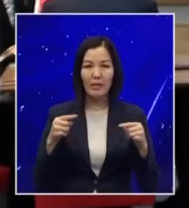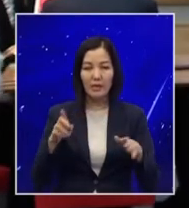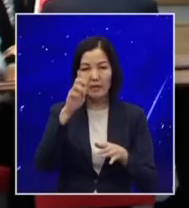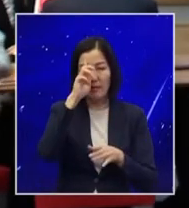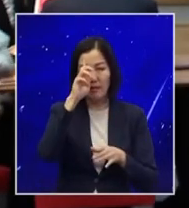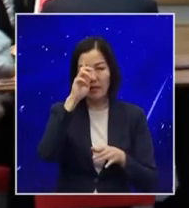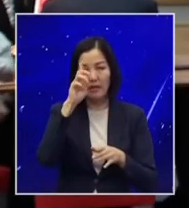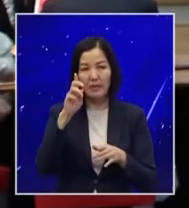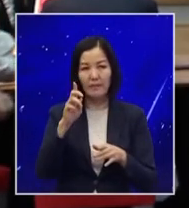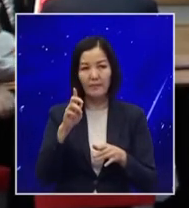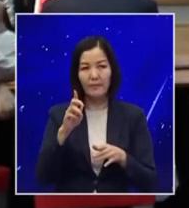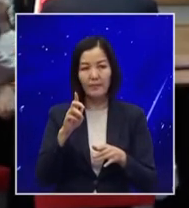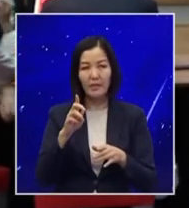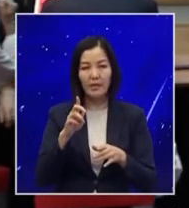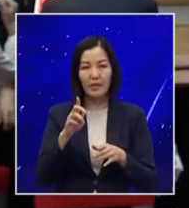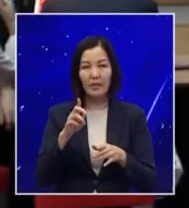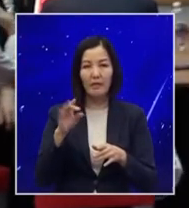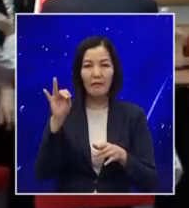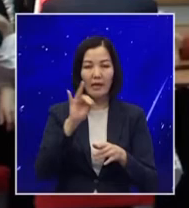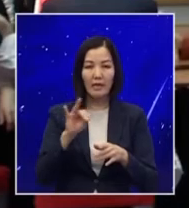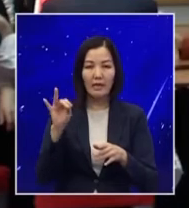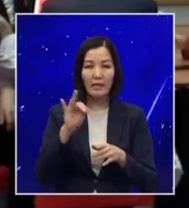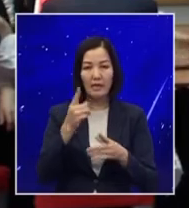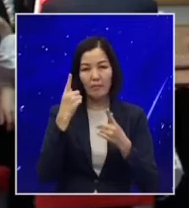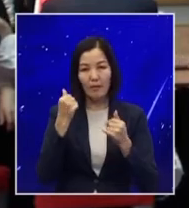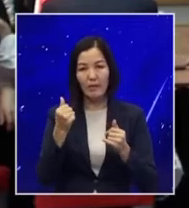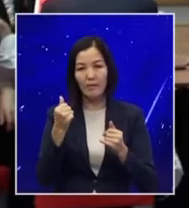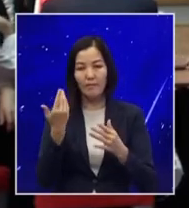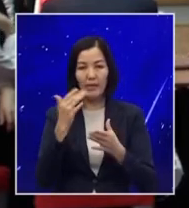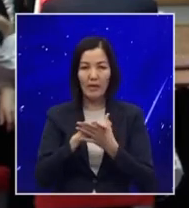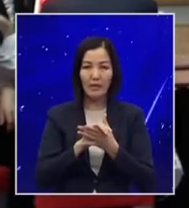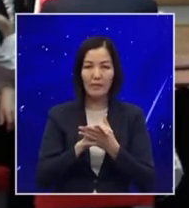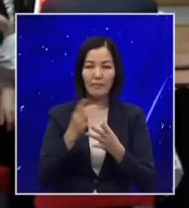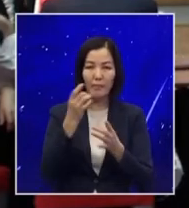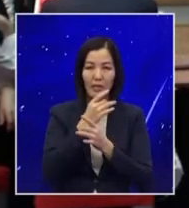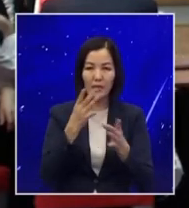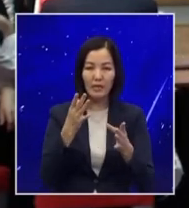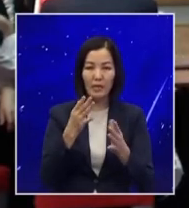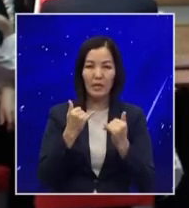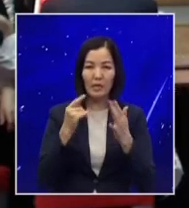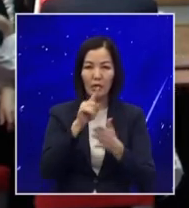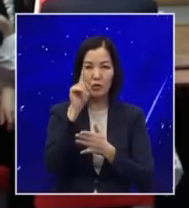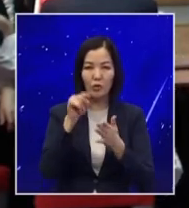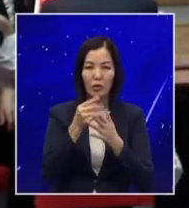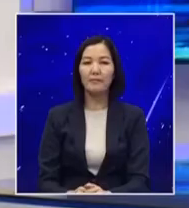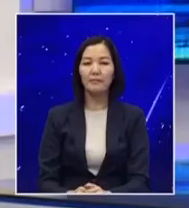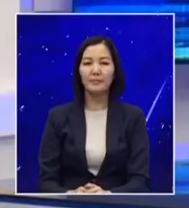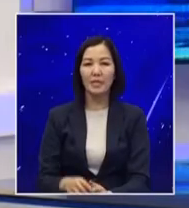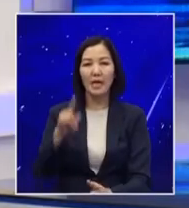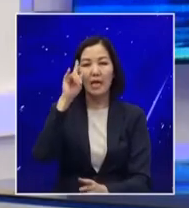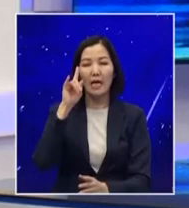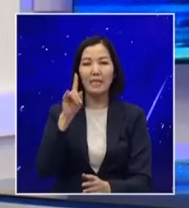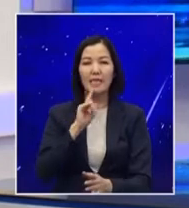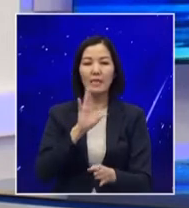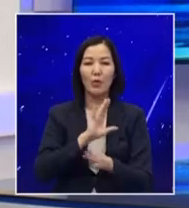басқа елді мекендердің тарихтарына, олардың мәдениеттеріне арналған сұрақтарымыз өте көп.